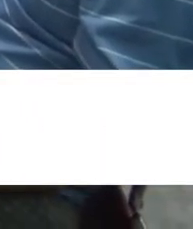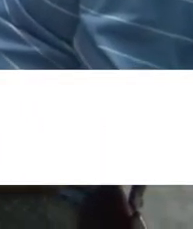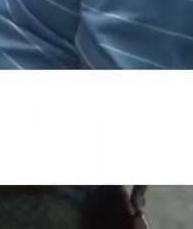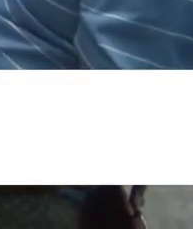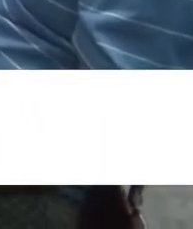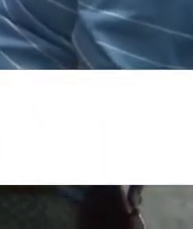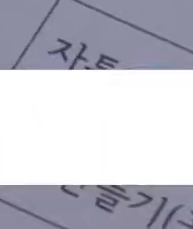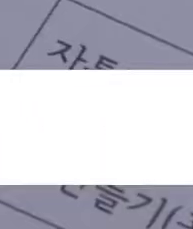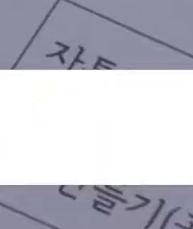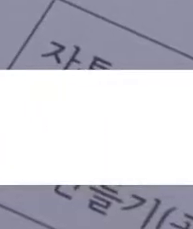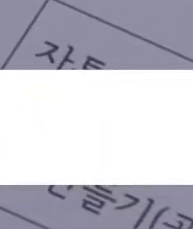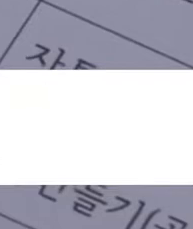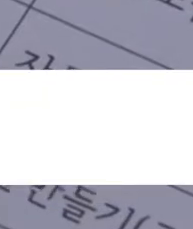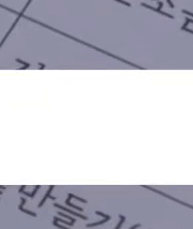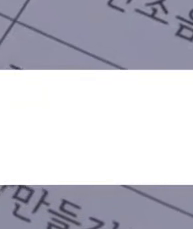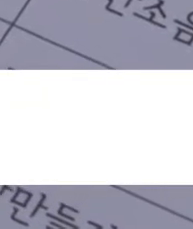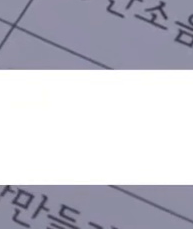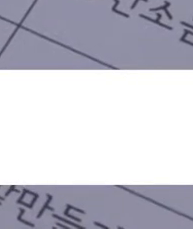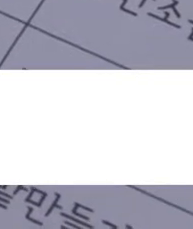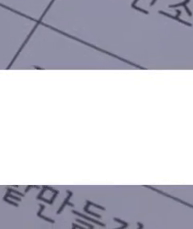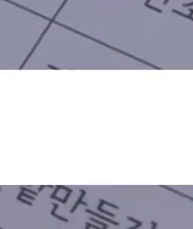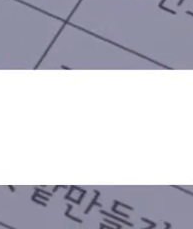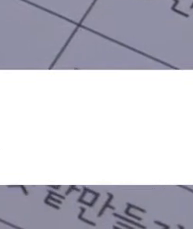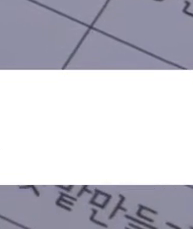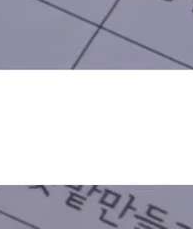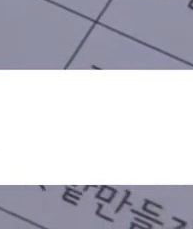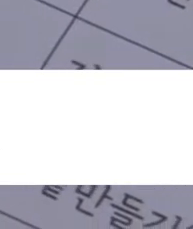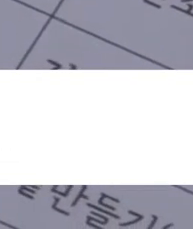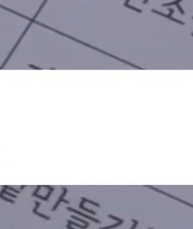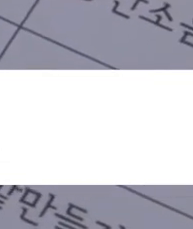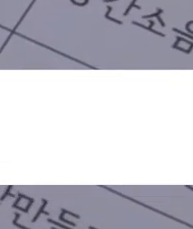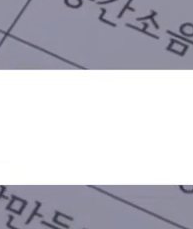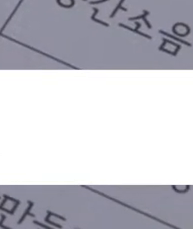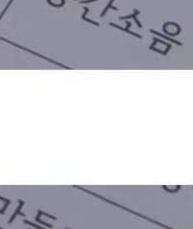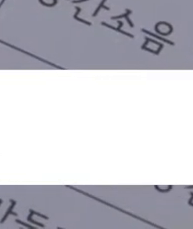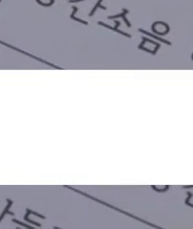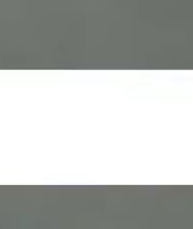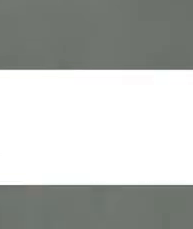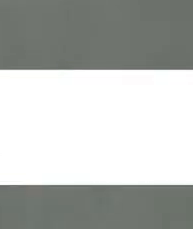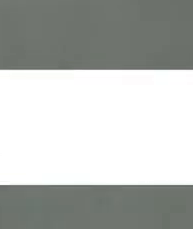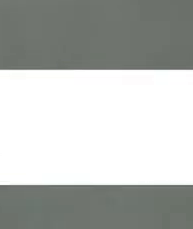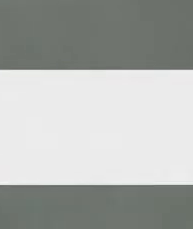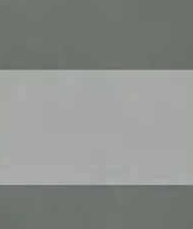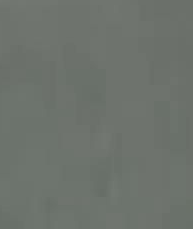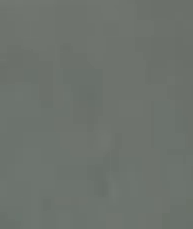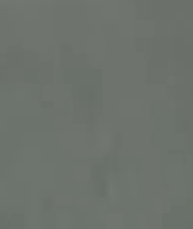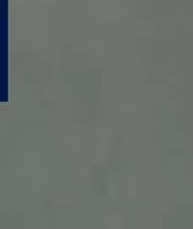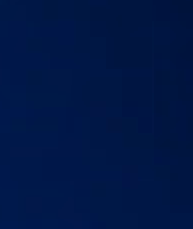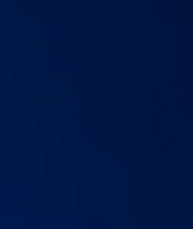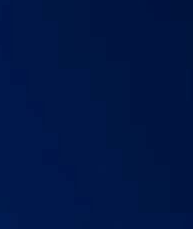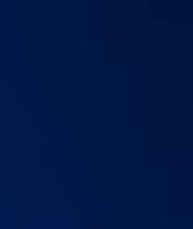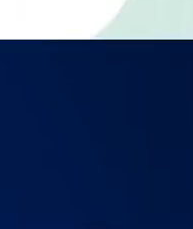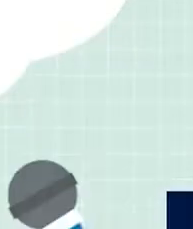강서구가 2022년 마을 공동체 통합 공모 사업 참가자를 오는 24일까지 모집합니다.